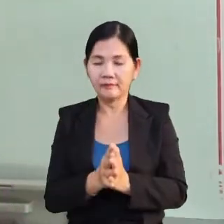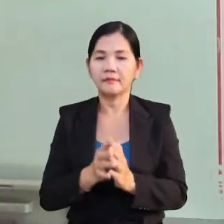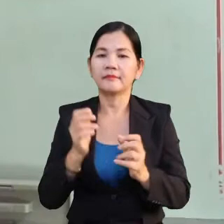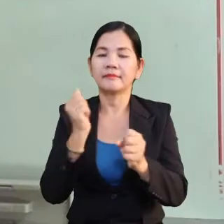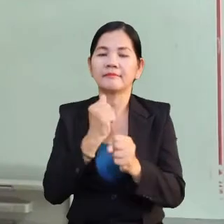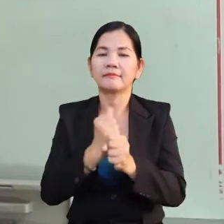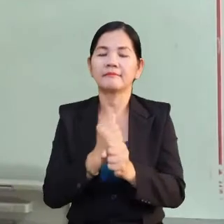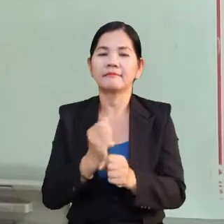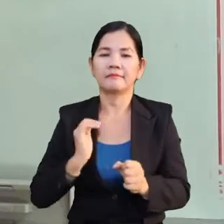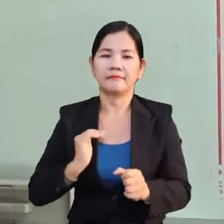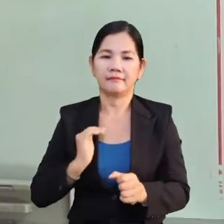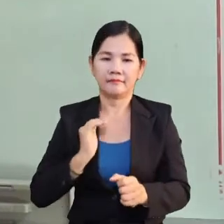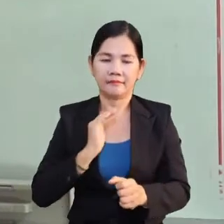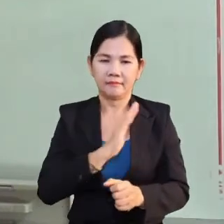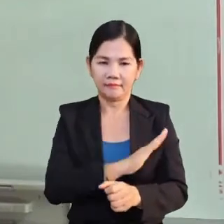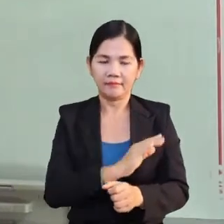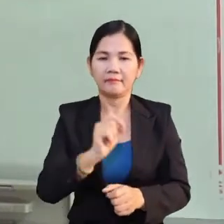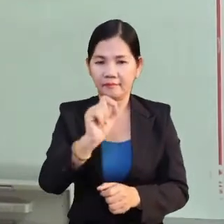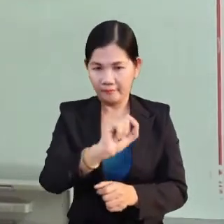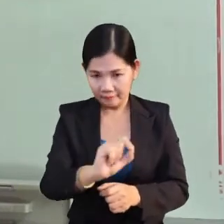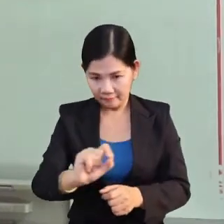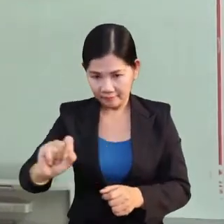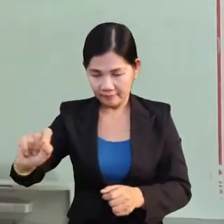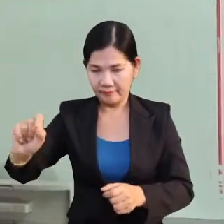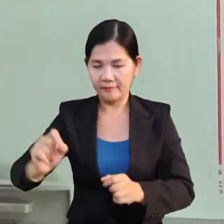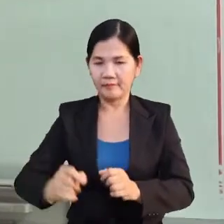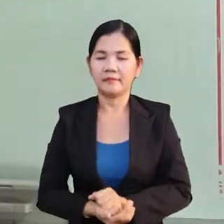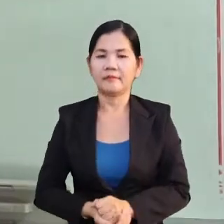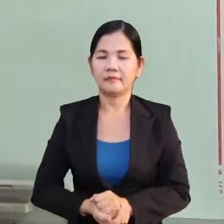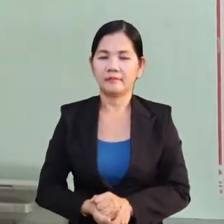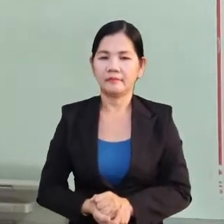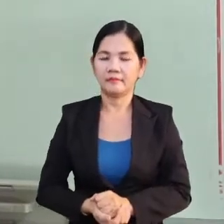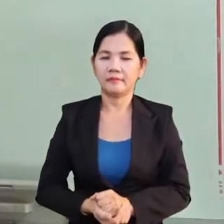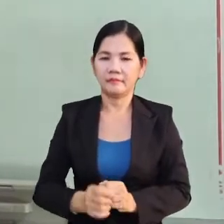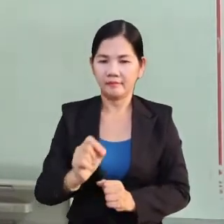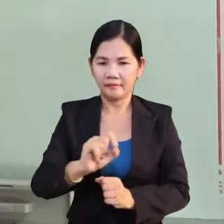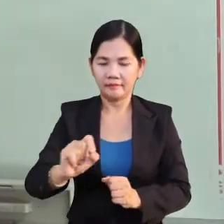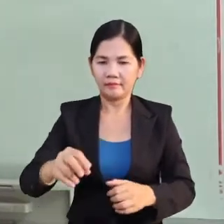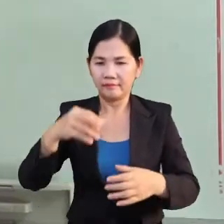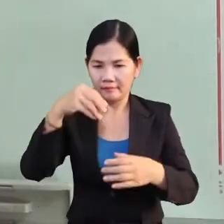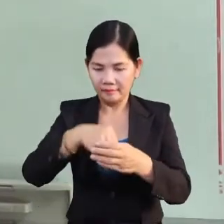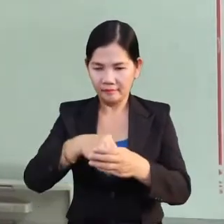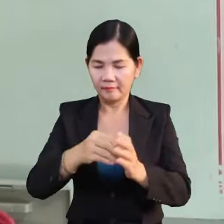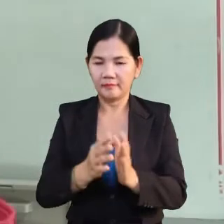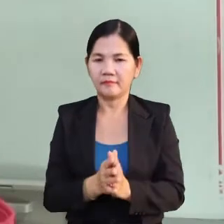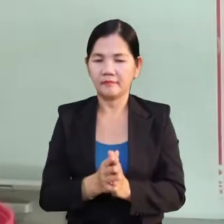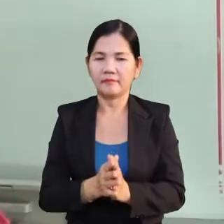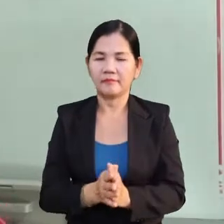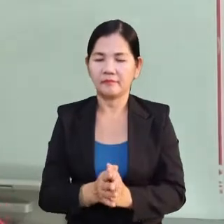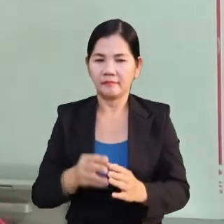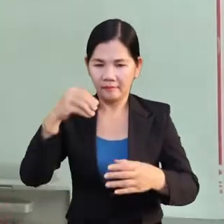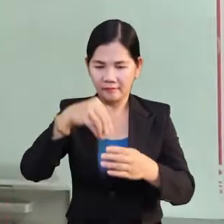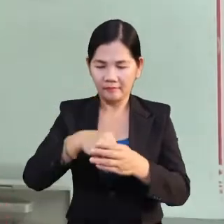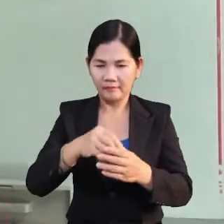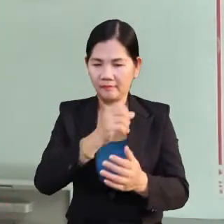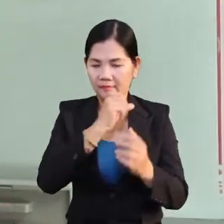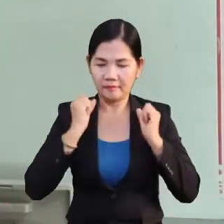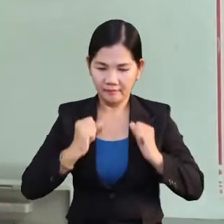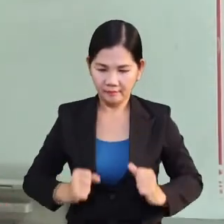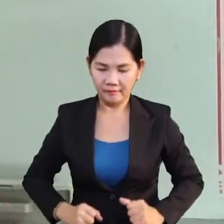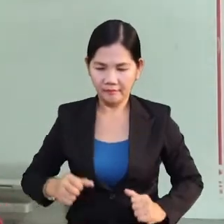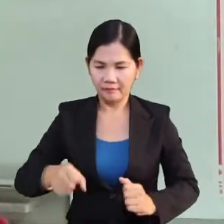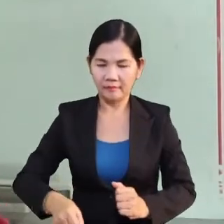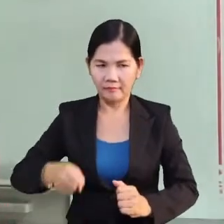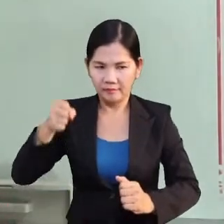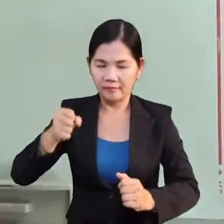វីចាគឺសម្រាប់សរសេរអញ្ចឹងយើងត្រូវដាក់ចូលក្នុងសៀវចាសំទោសដាក់ចូលក្នុងកាតាបរបស់យើងជា